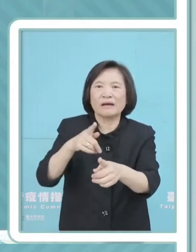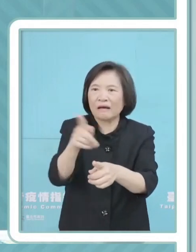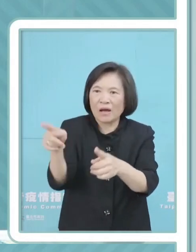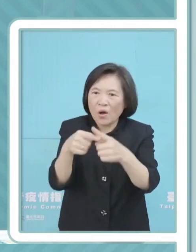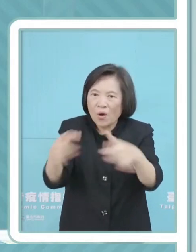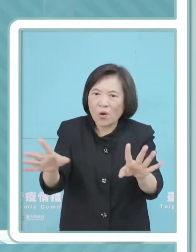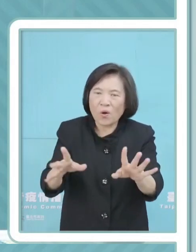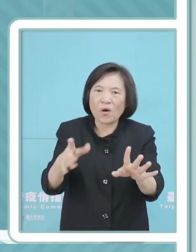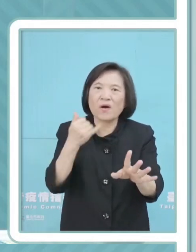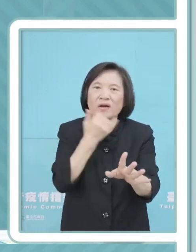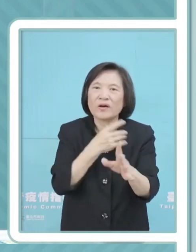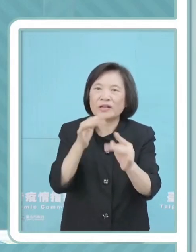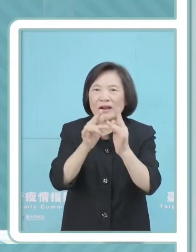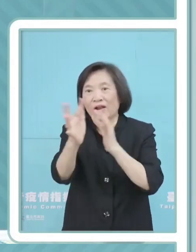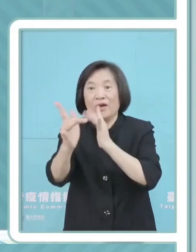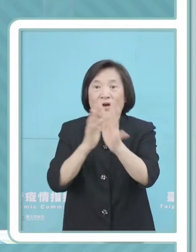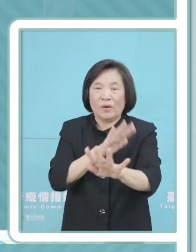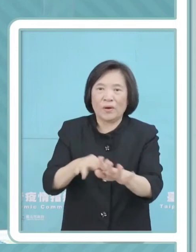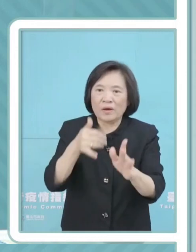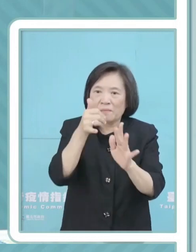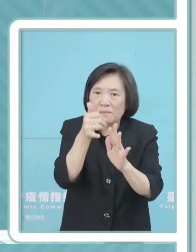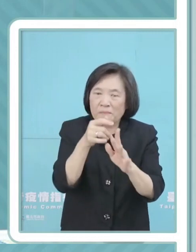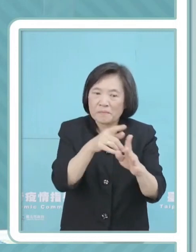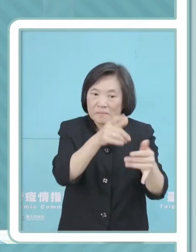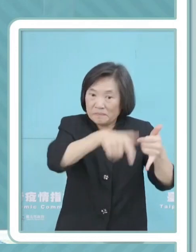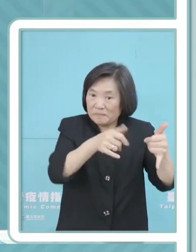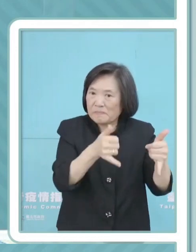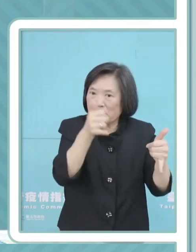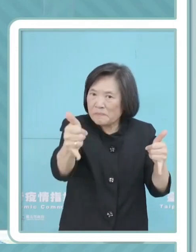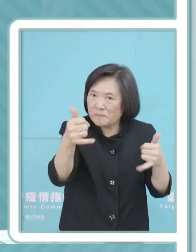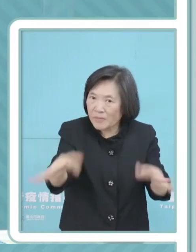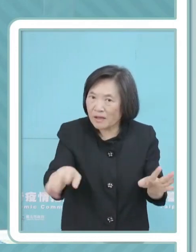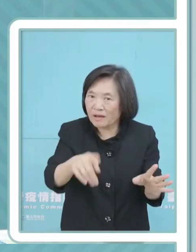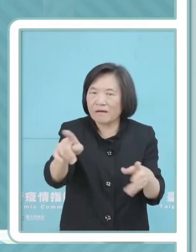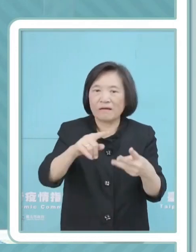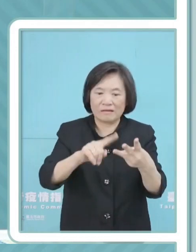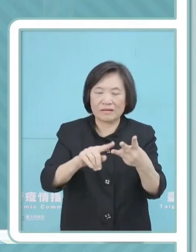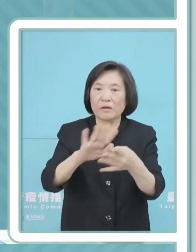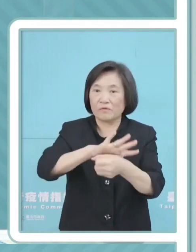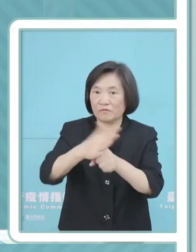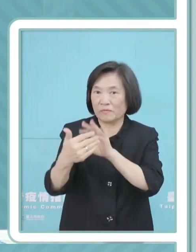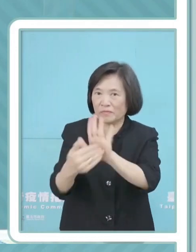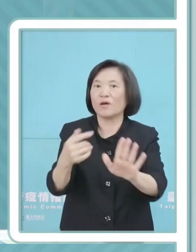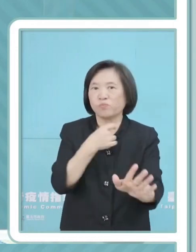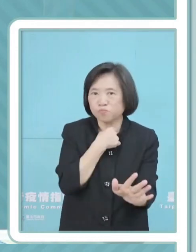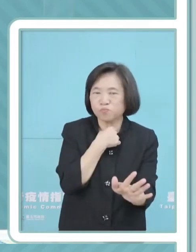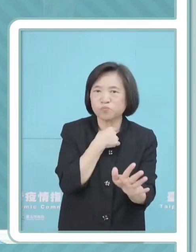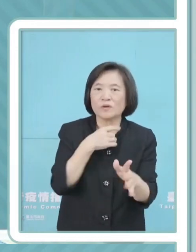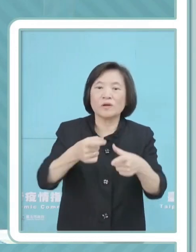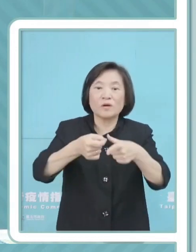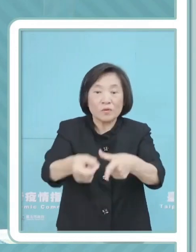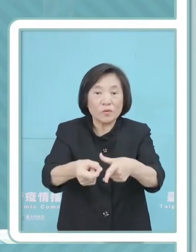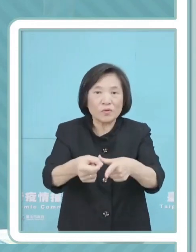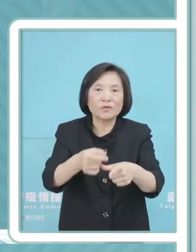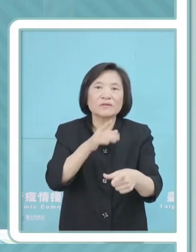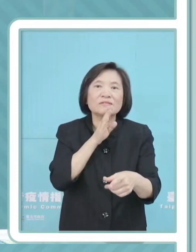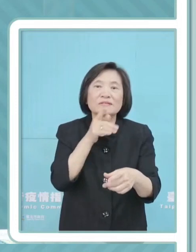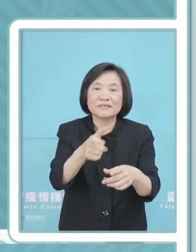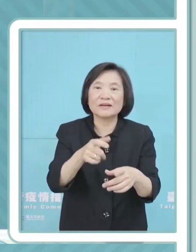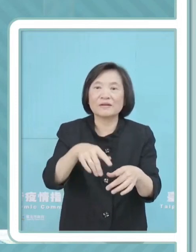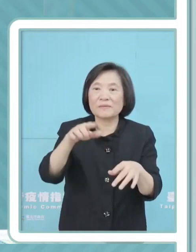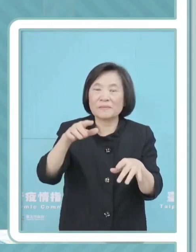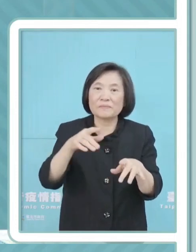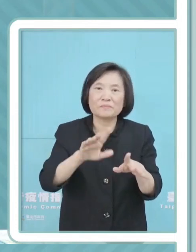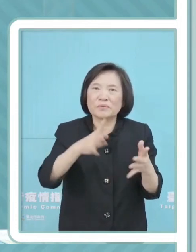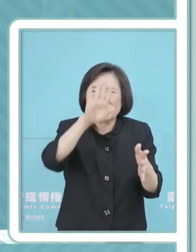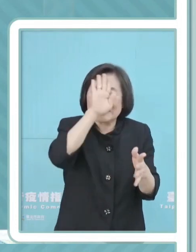要做提醒公众的需求。那很重要的是有防疫的必要，所以公布的叫做足迹，不是